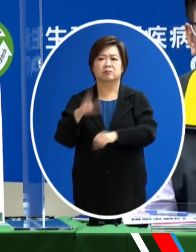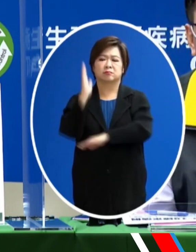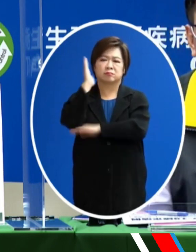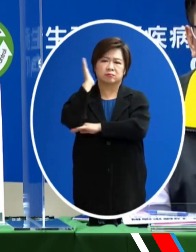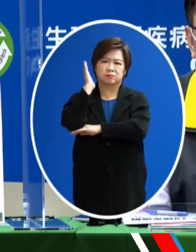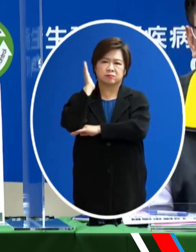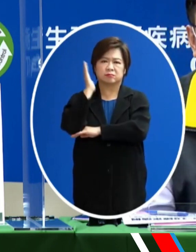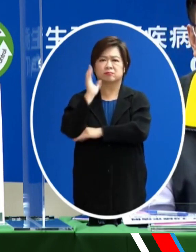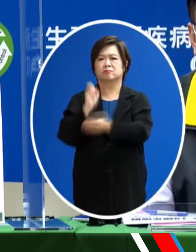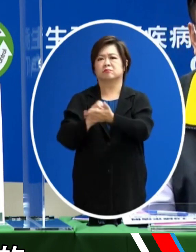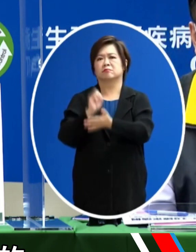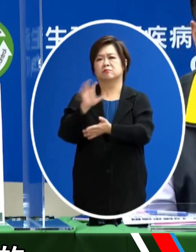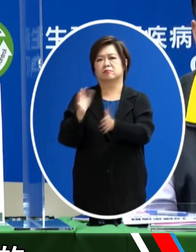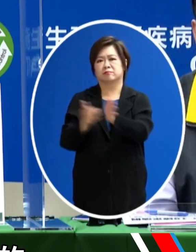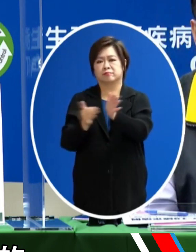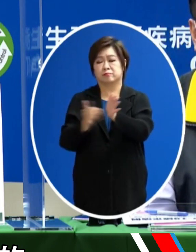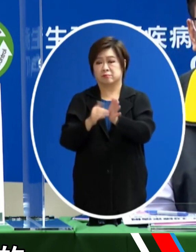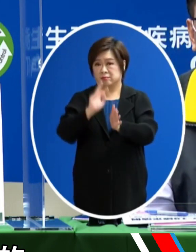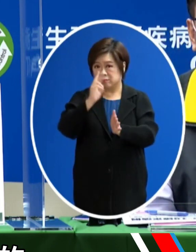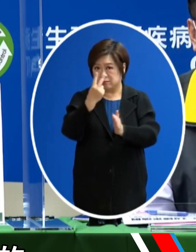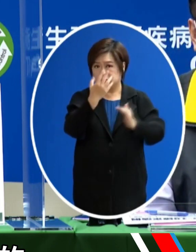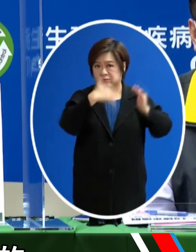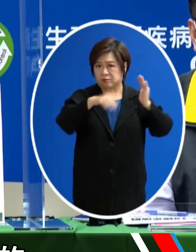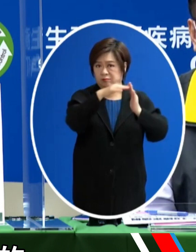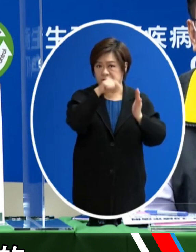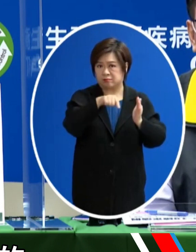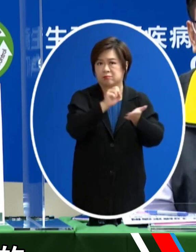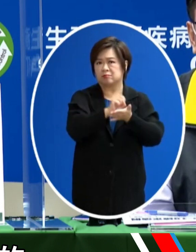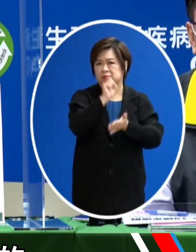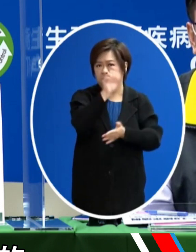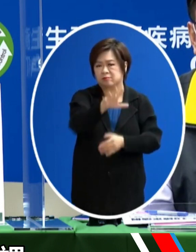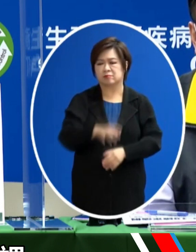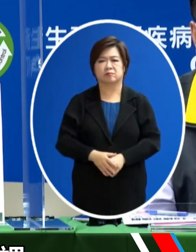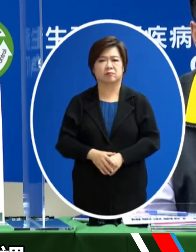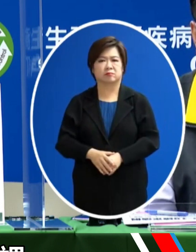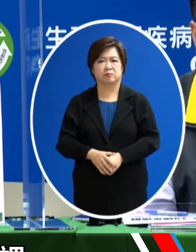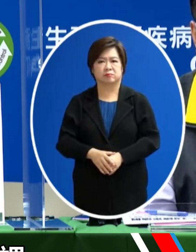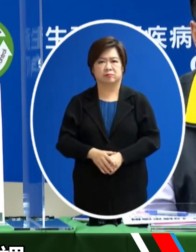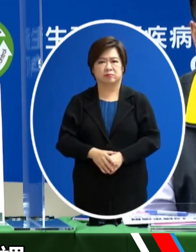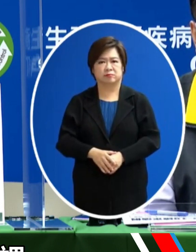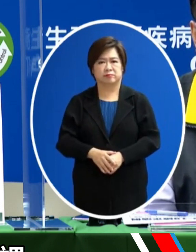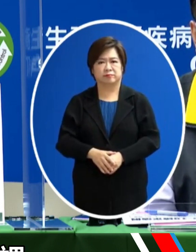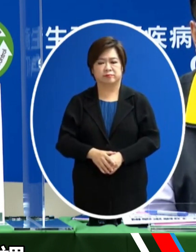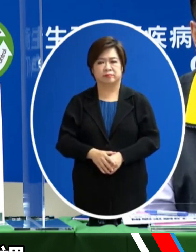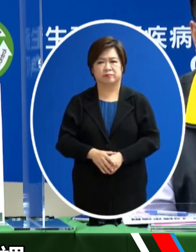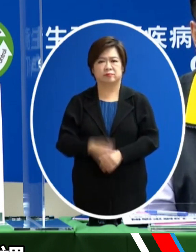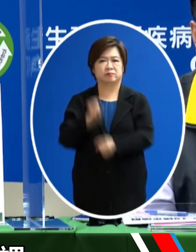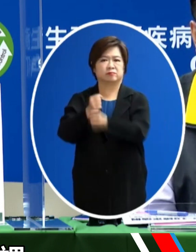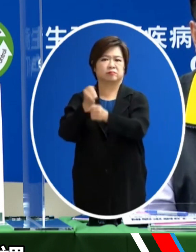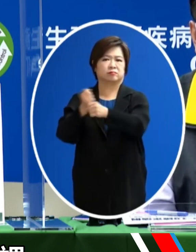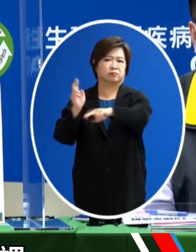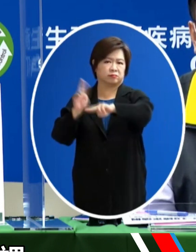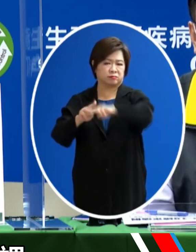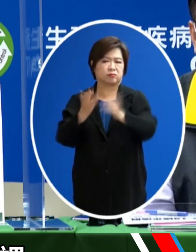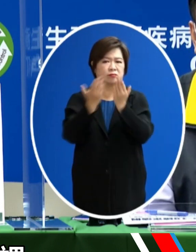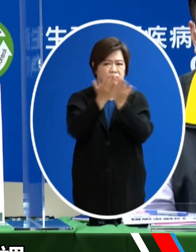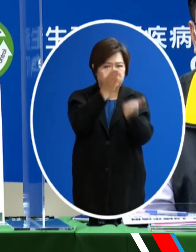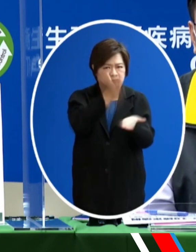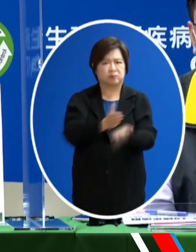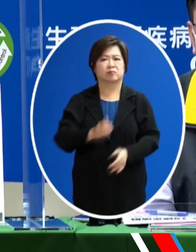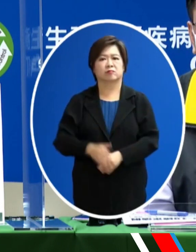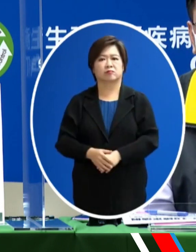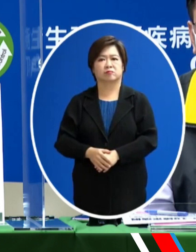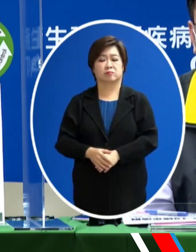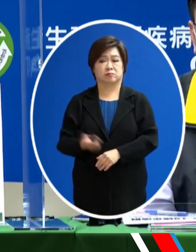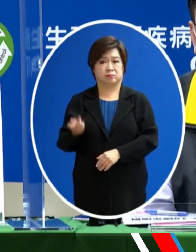中心通报出去的，或在学校里面通报出去的，那现在都是以停工或停课这